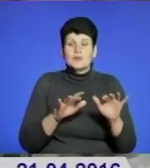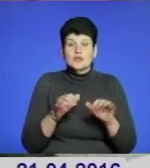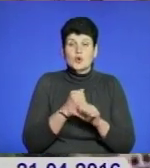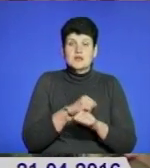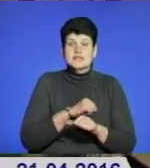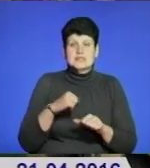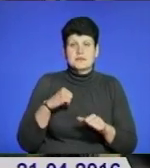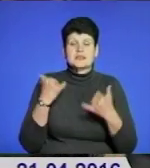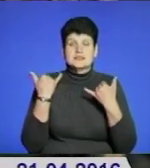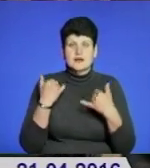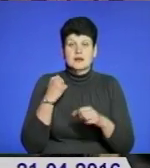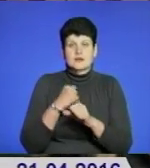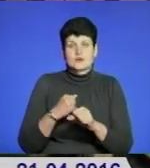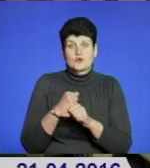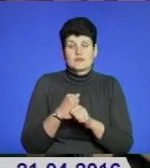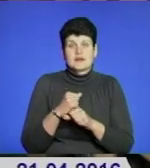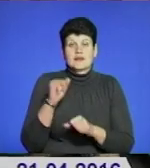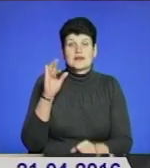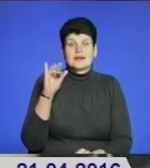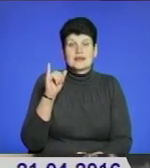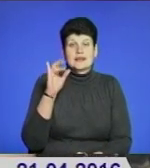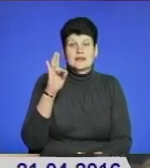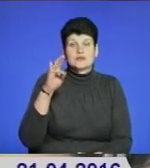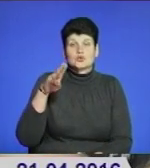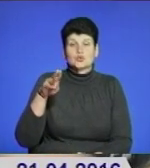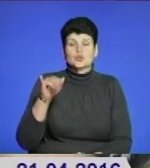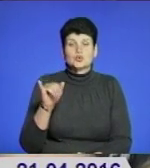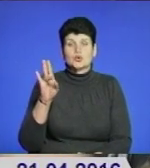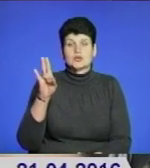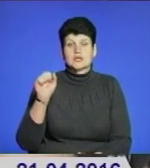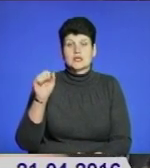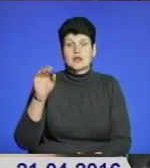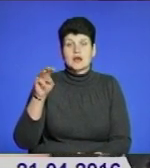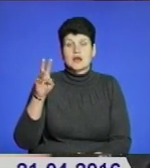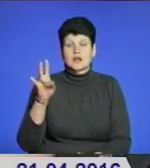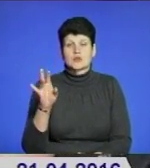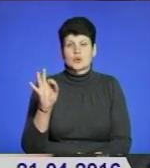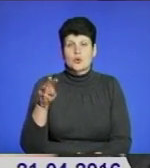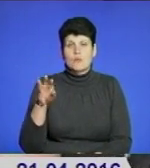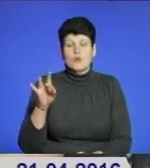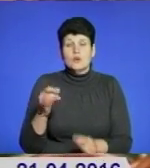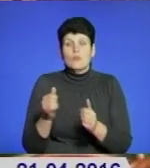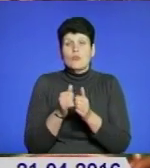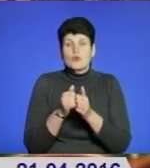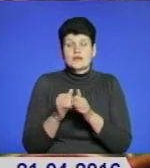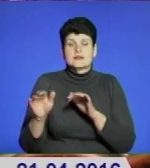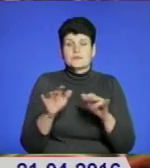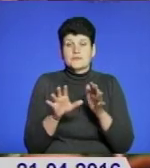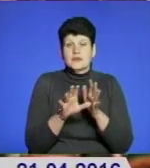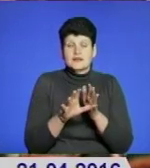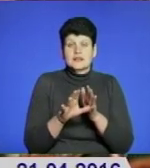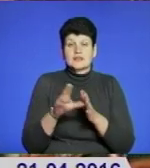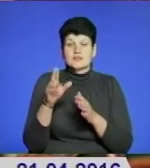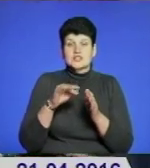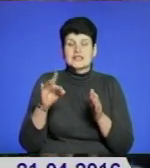Зокрема, зараз в процесі виготовлення інтонару морі. Богдан Супрунюк, який представляє бодхісатву, поряд із електронними інструментами використовує діджеріду